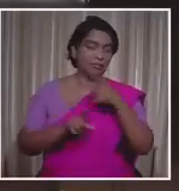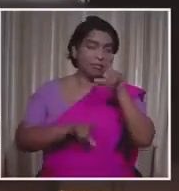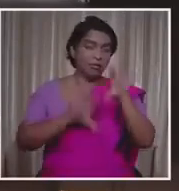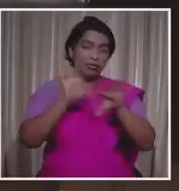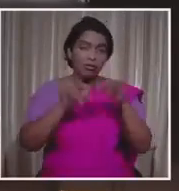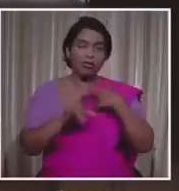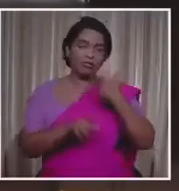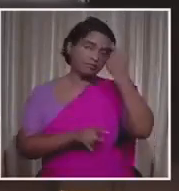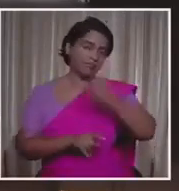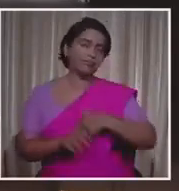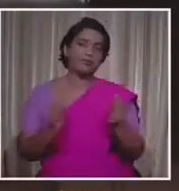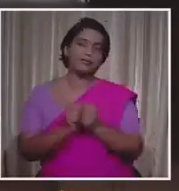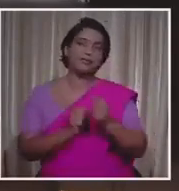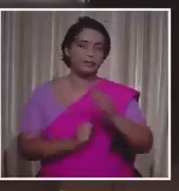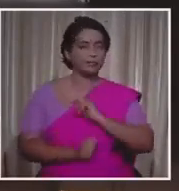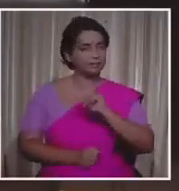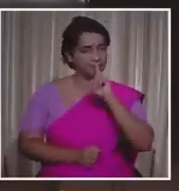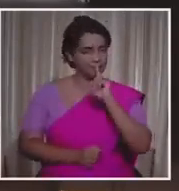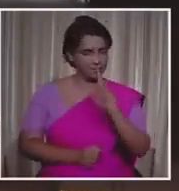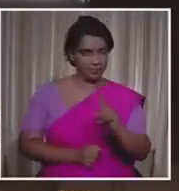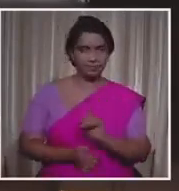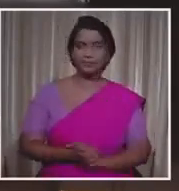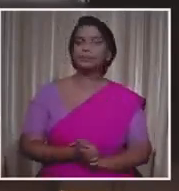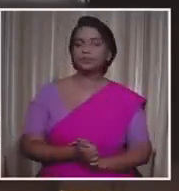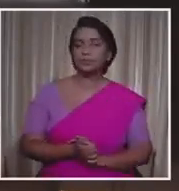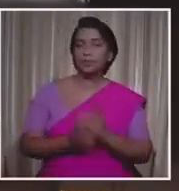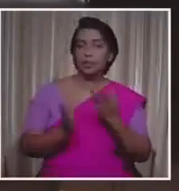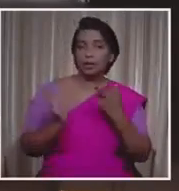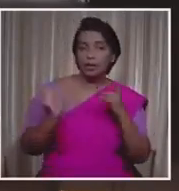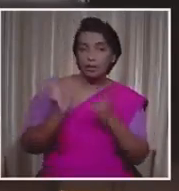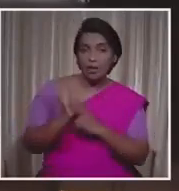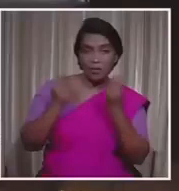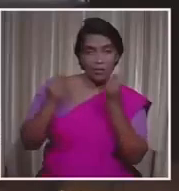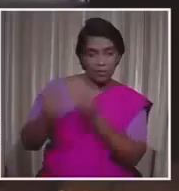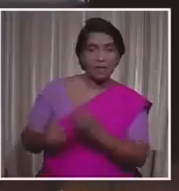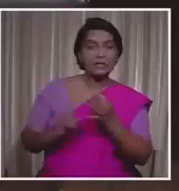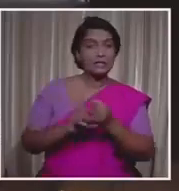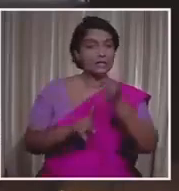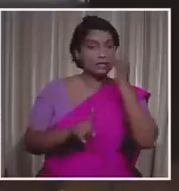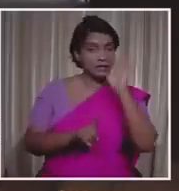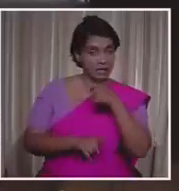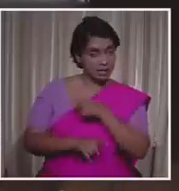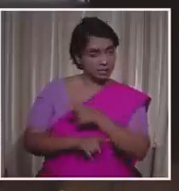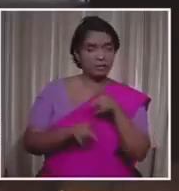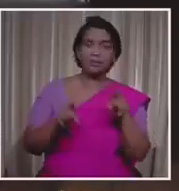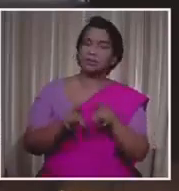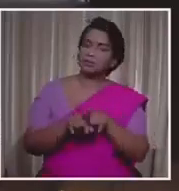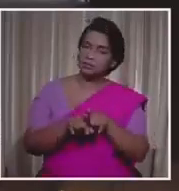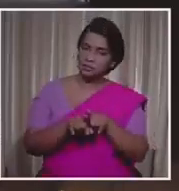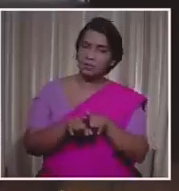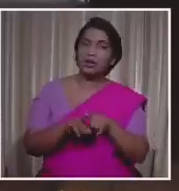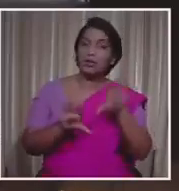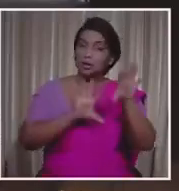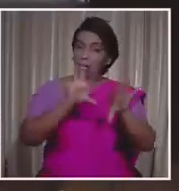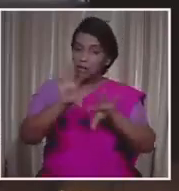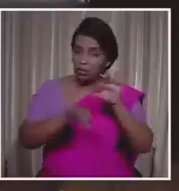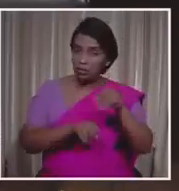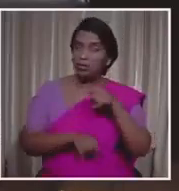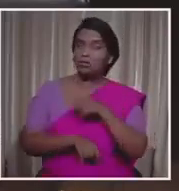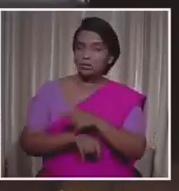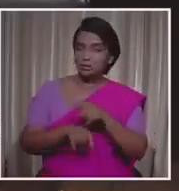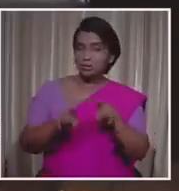ක්‍රියා කරනු ලබන බව දන්වමි. පුරප්පාඩු වී තිබෙන ජනාධිපති ධූරය සඳහා තෝරාපත් කර